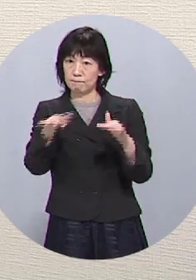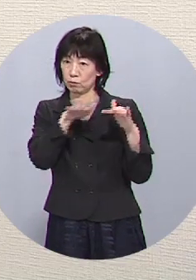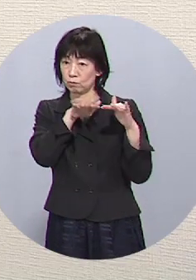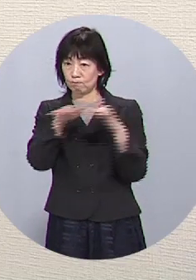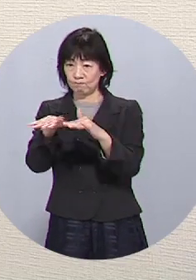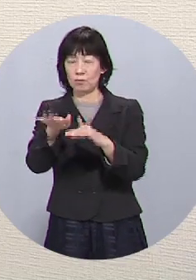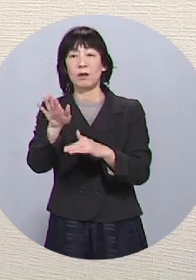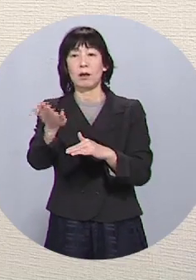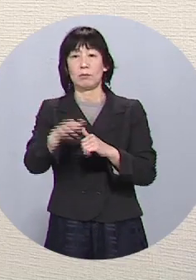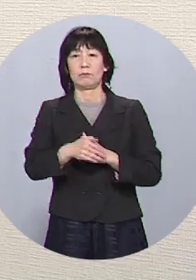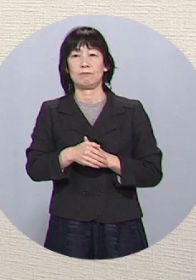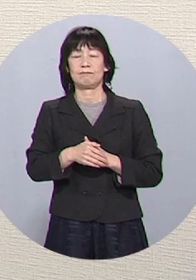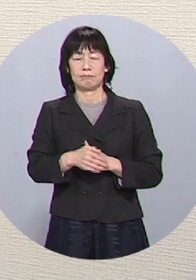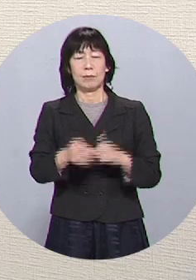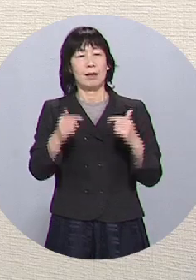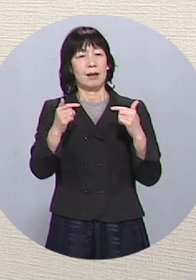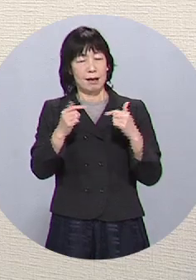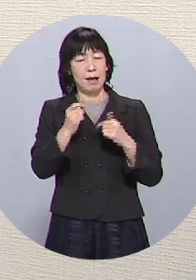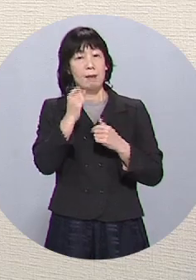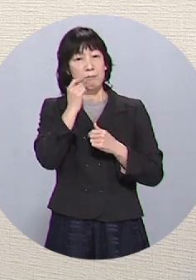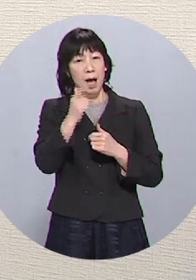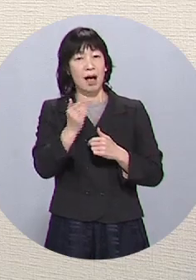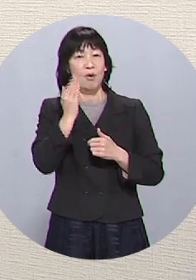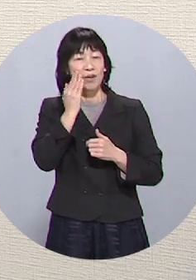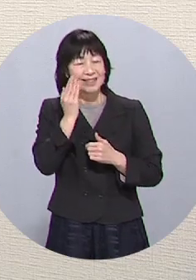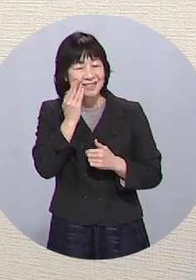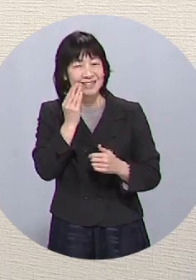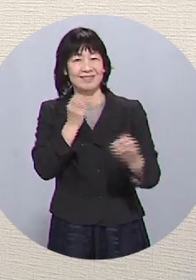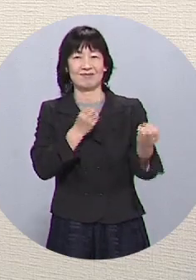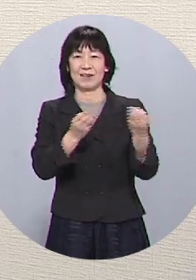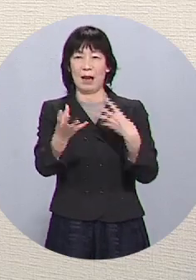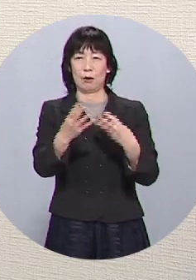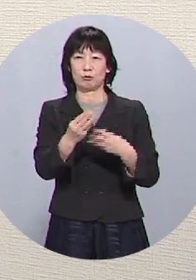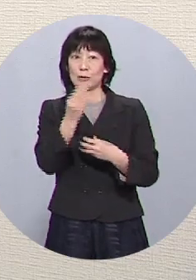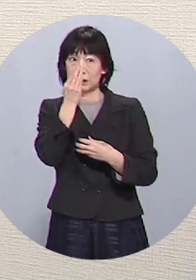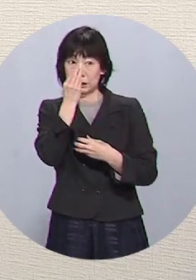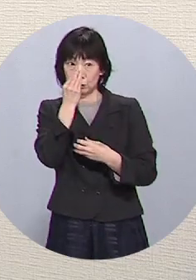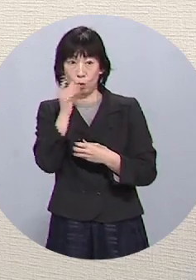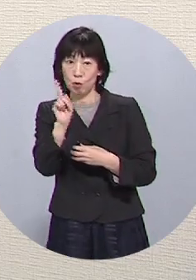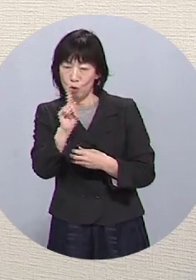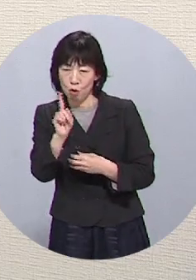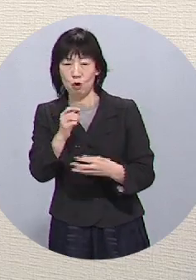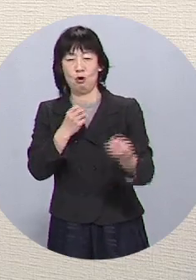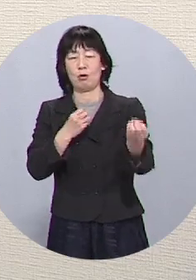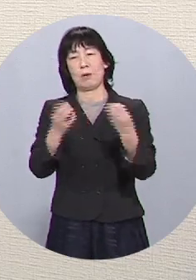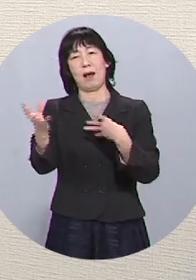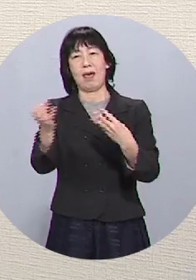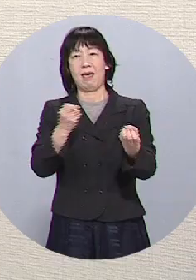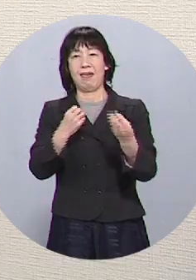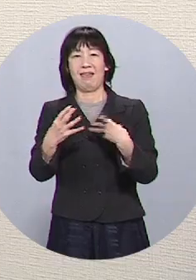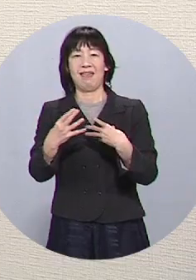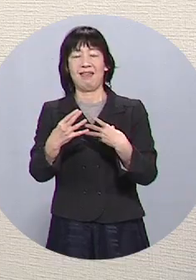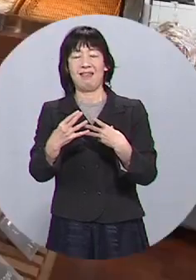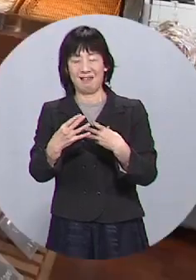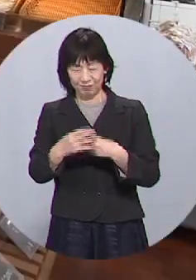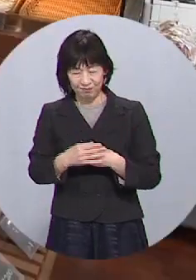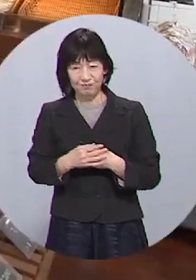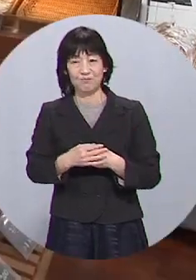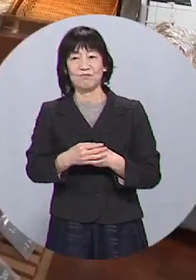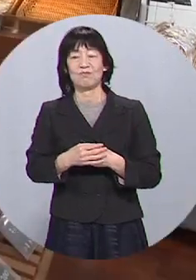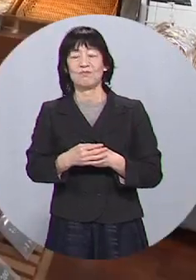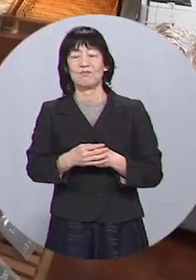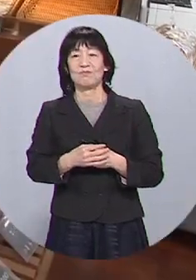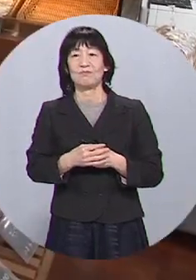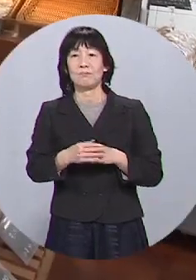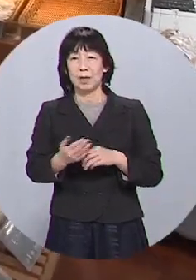いつもパン美味しいよとかですね、今年のいちごどうとかですねいろいろな声をかけていただくようになりました。それが本